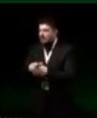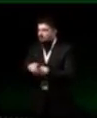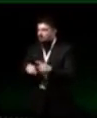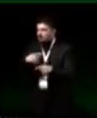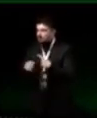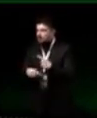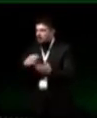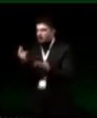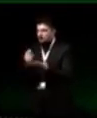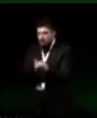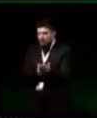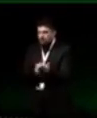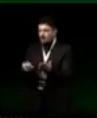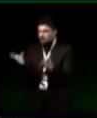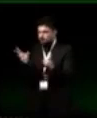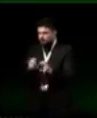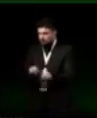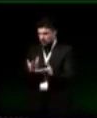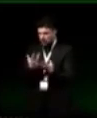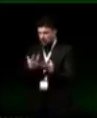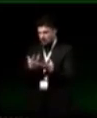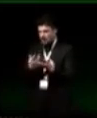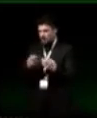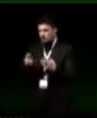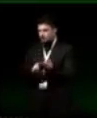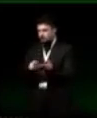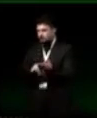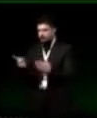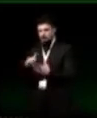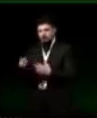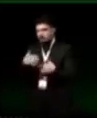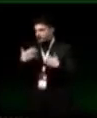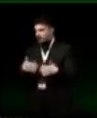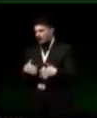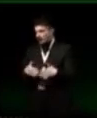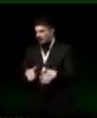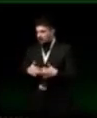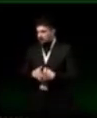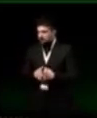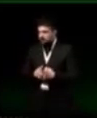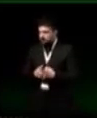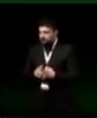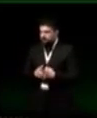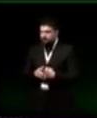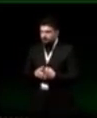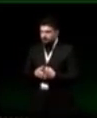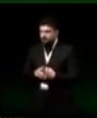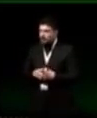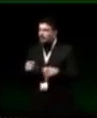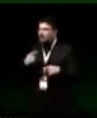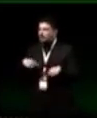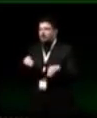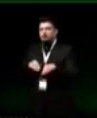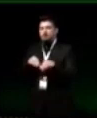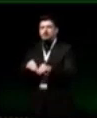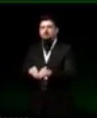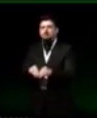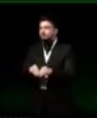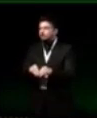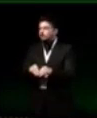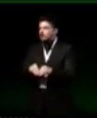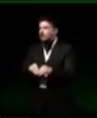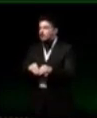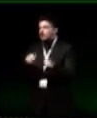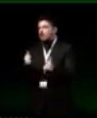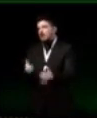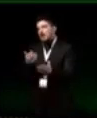programmi di riforma della scuola ancora, abbiamo già dato, ma ci dovremmo presentare in modo tale da